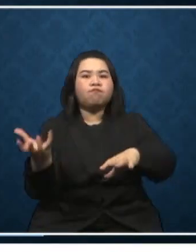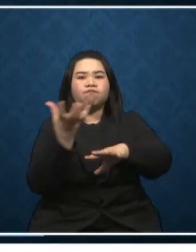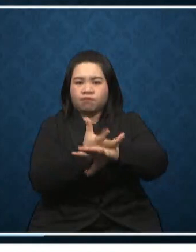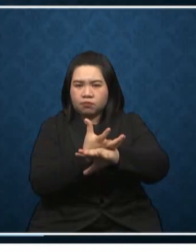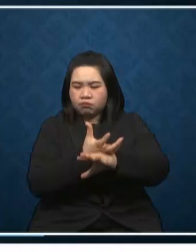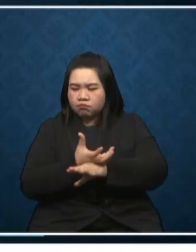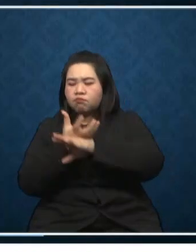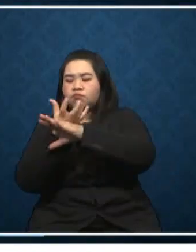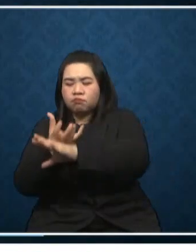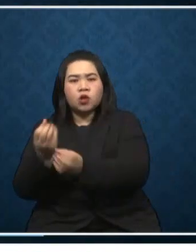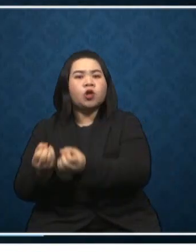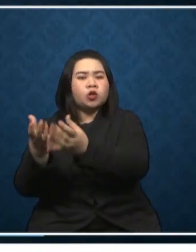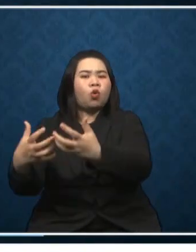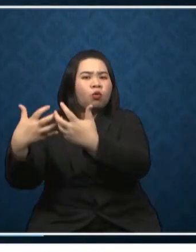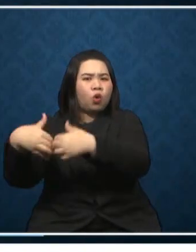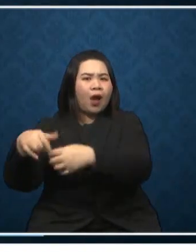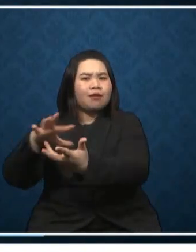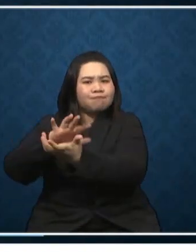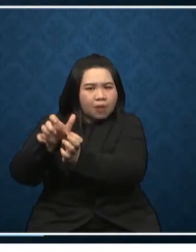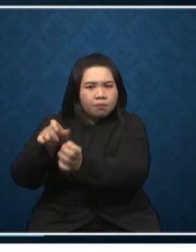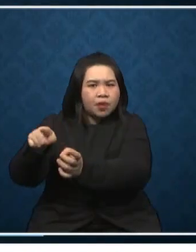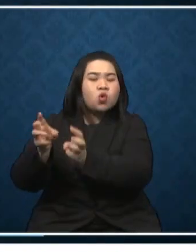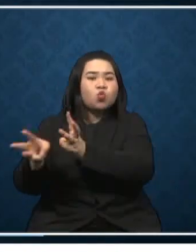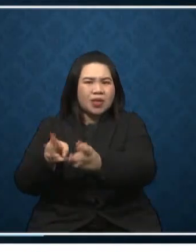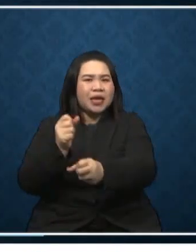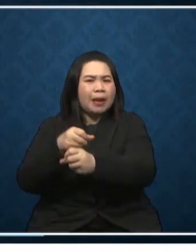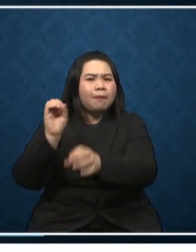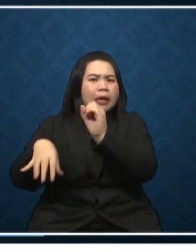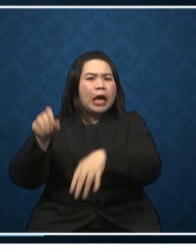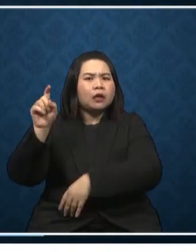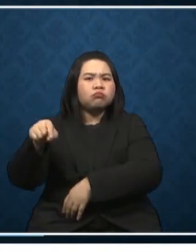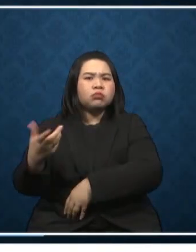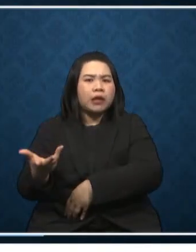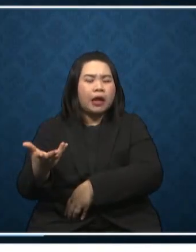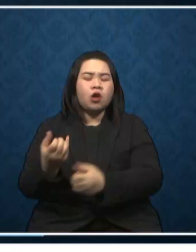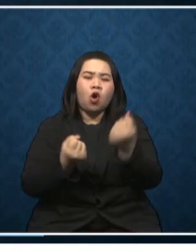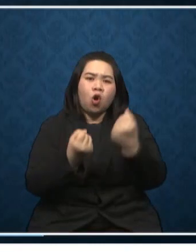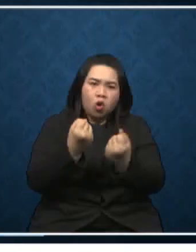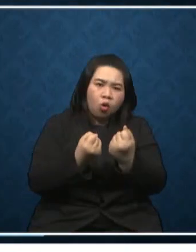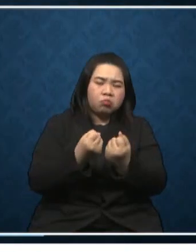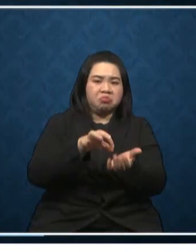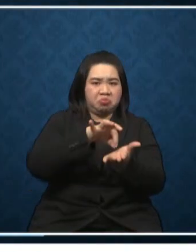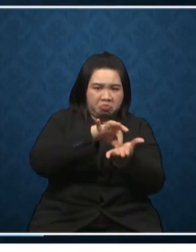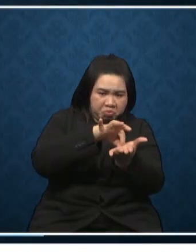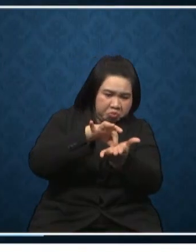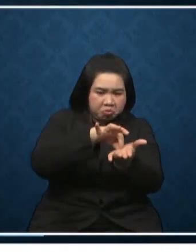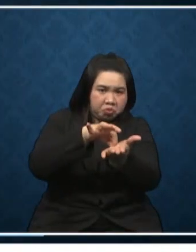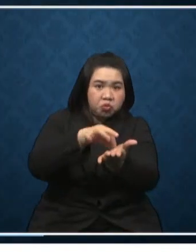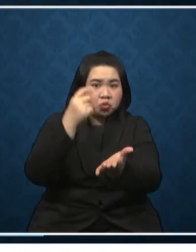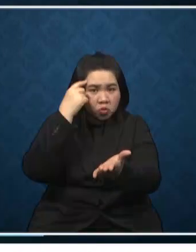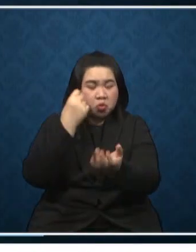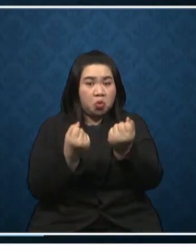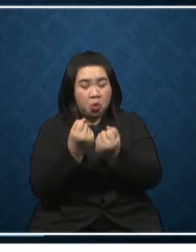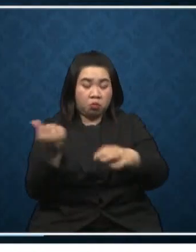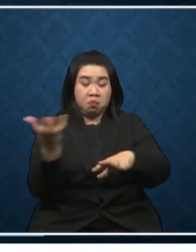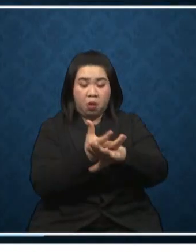ระบุไ้เปนรรห afinว่าอะไรจะตขนสองคัไ รถทขนสองรักมากเป็นอย่ไรม GPS ติดตามไดตเวลาว่คุ